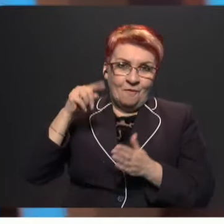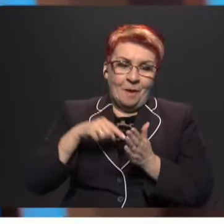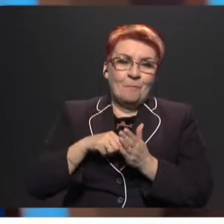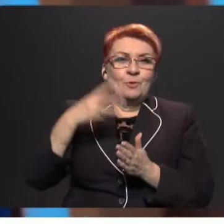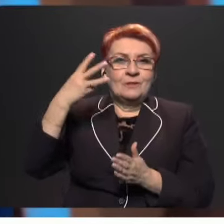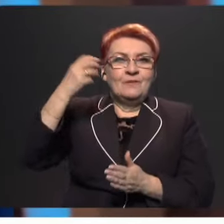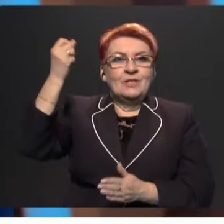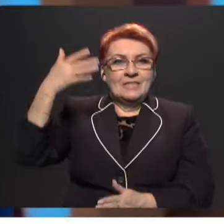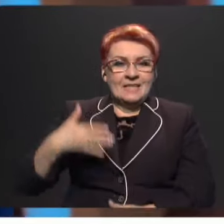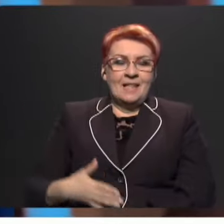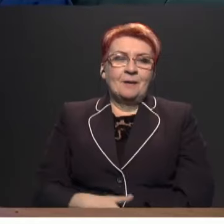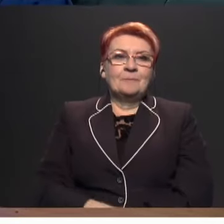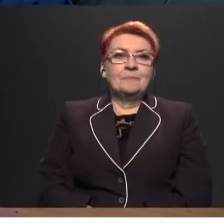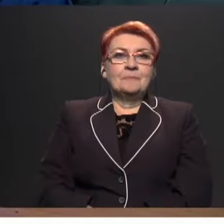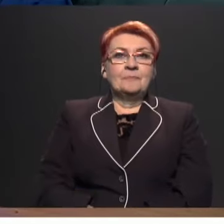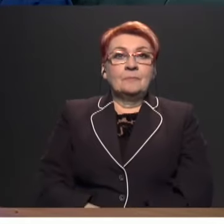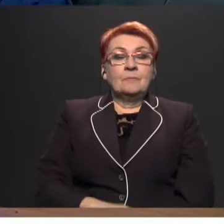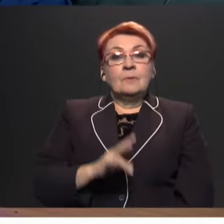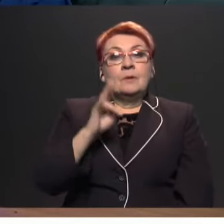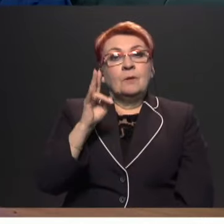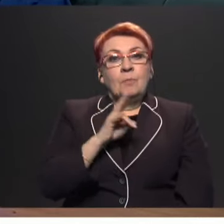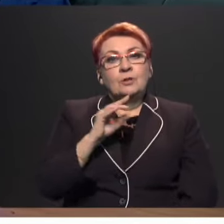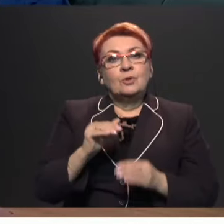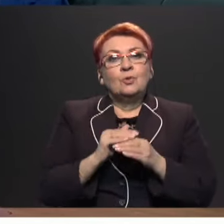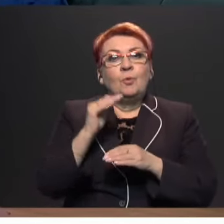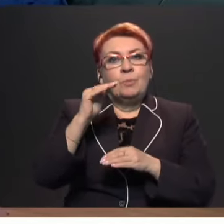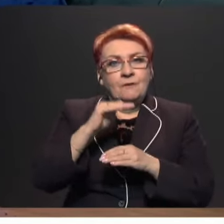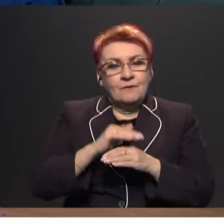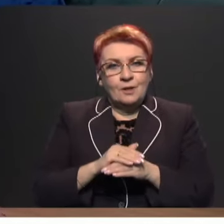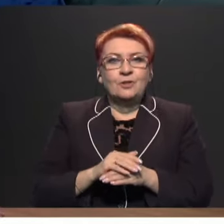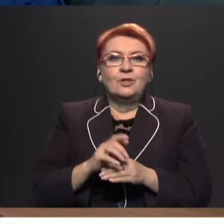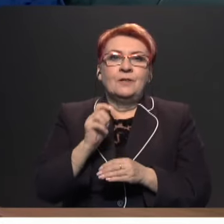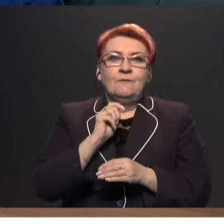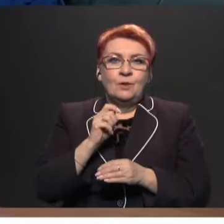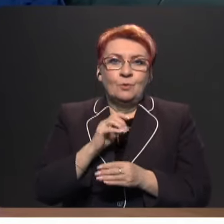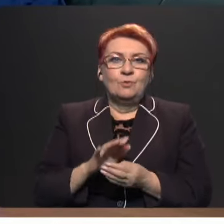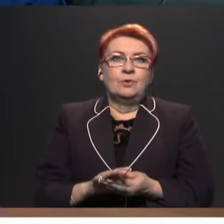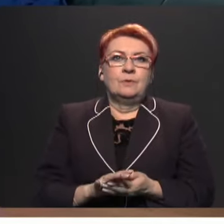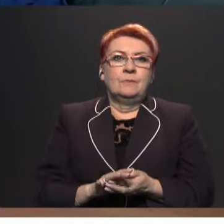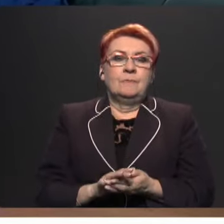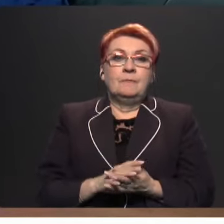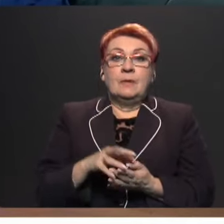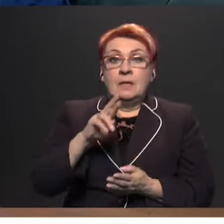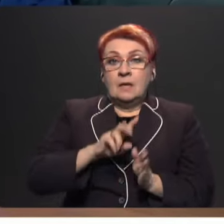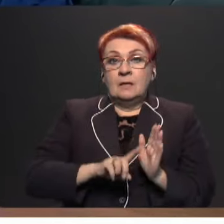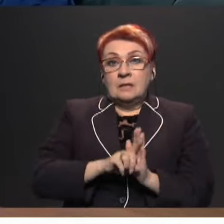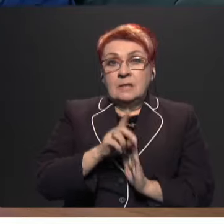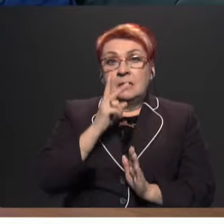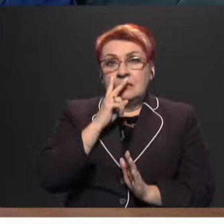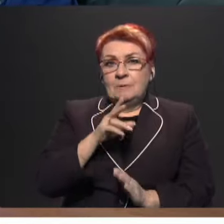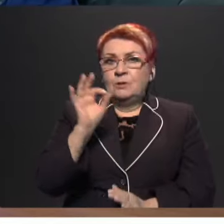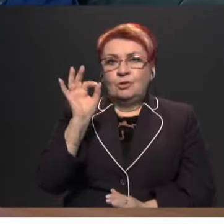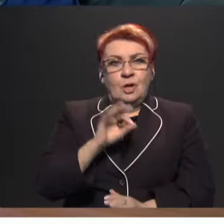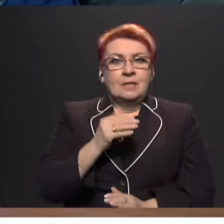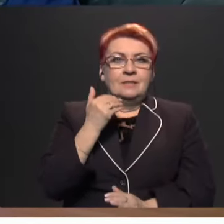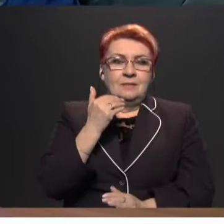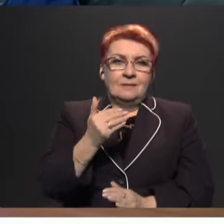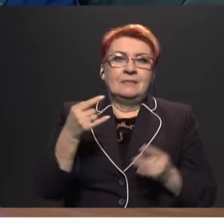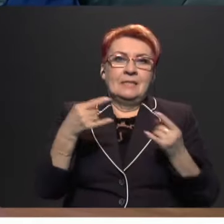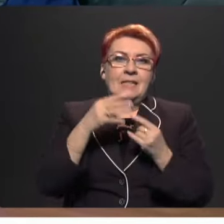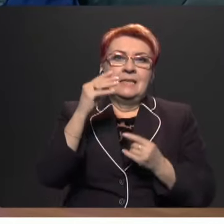послушаем. Угу. Батюшка, добрый вечер. Добрый вечер, ведущая. Я стала смотреть, ну, часто вашу